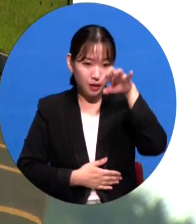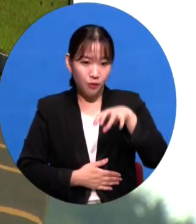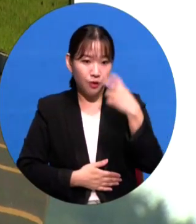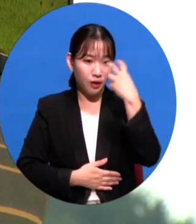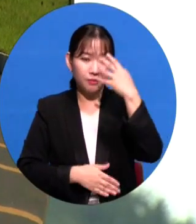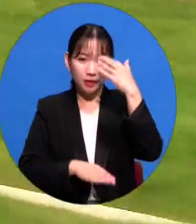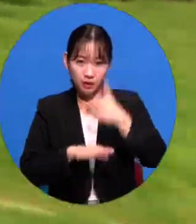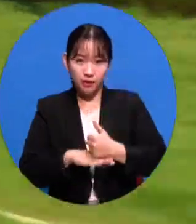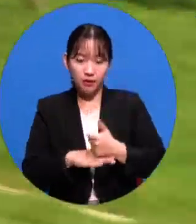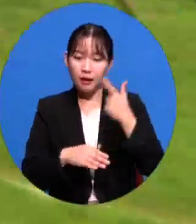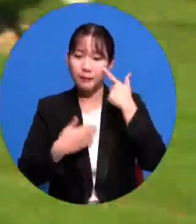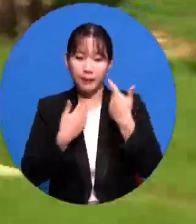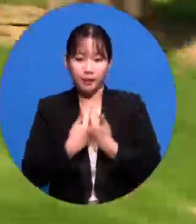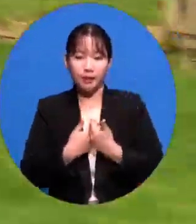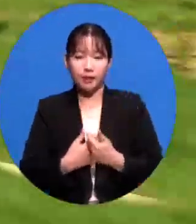감사원 감사 결과를 반박했습니다